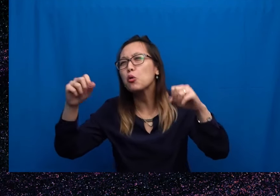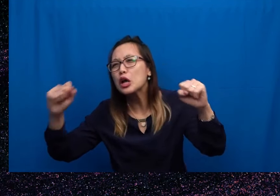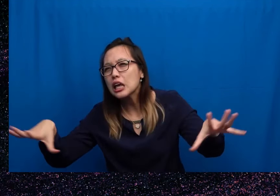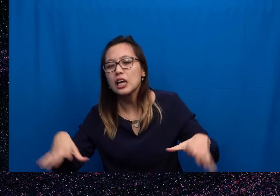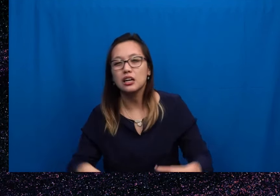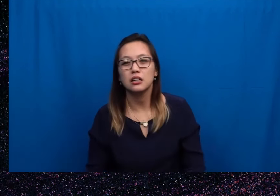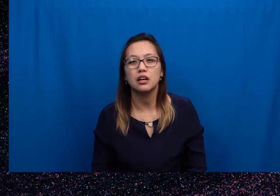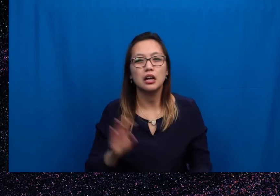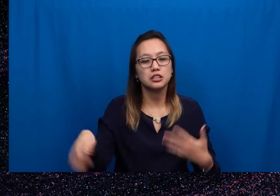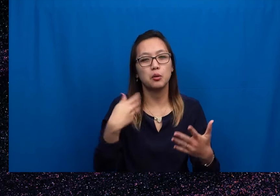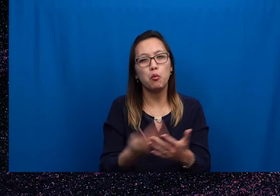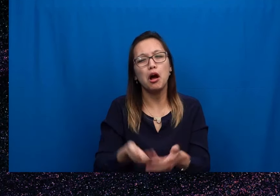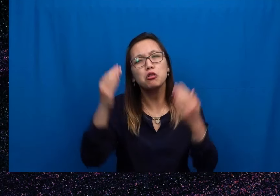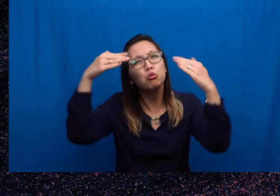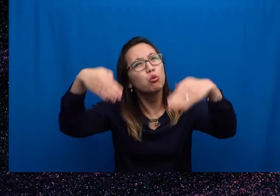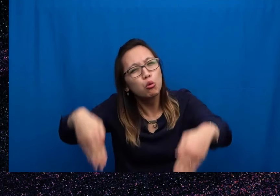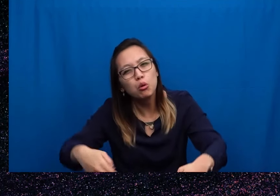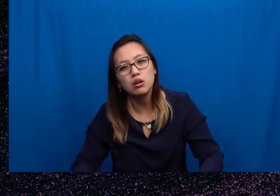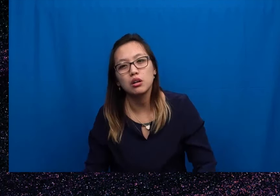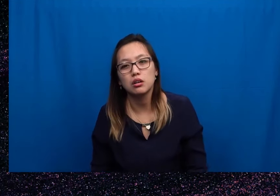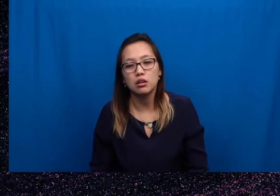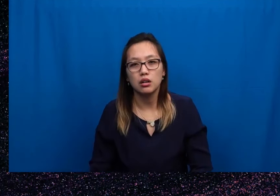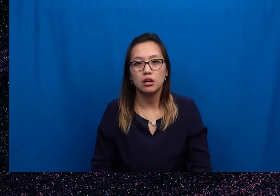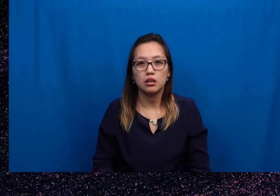menurun, semuanya seperti freeze.